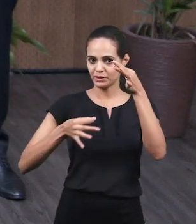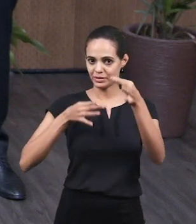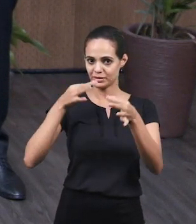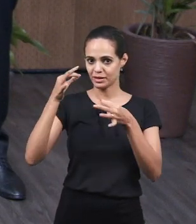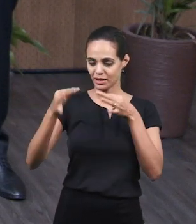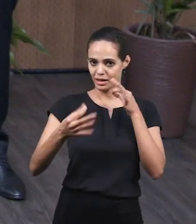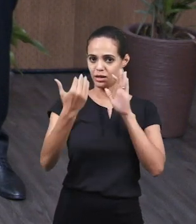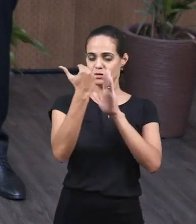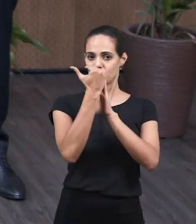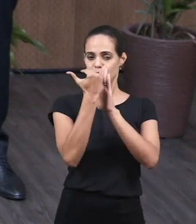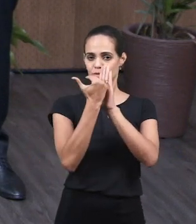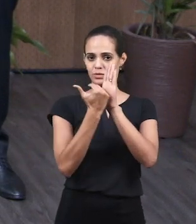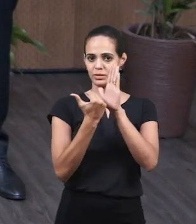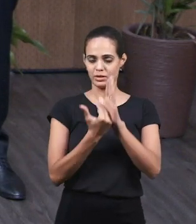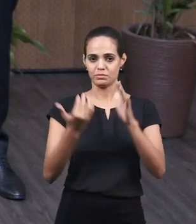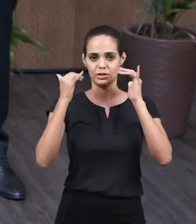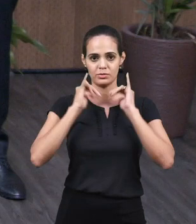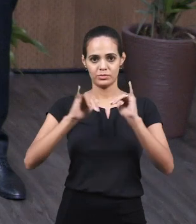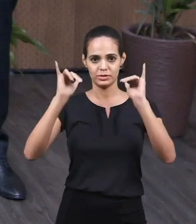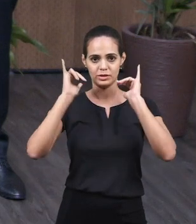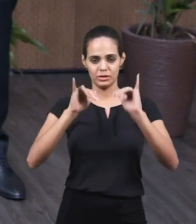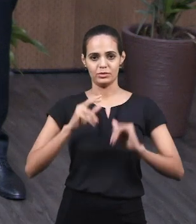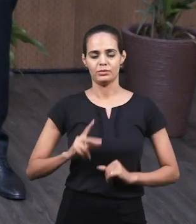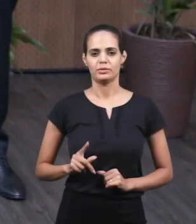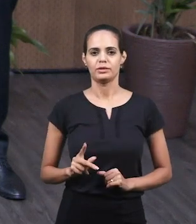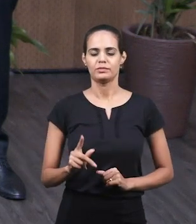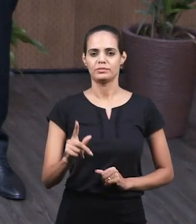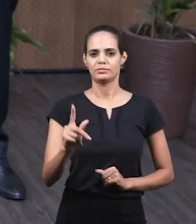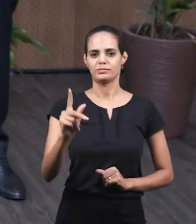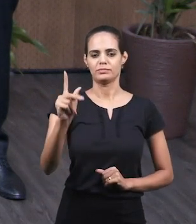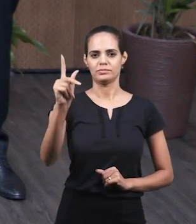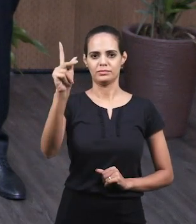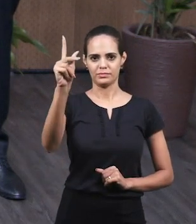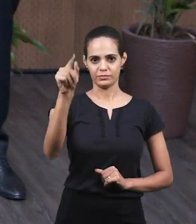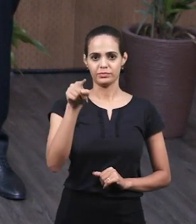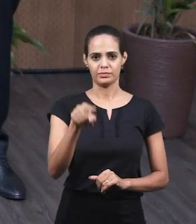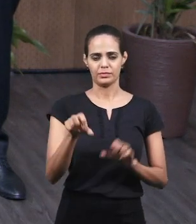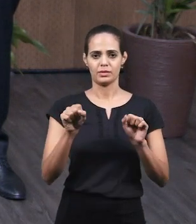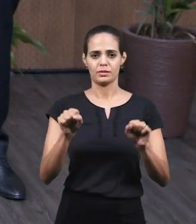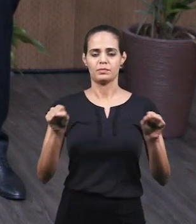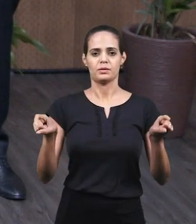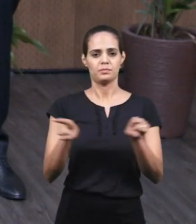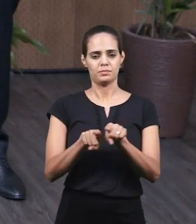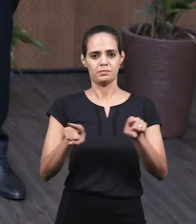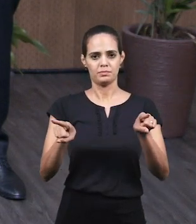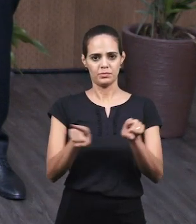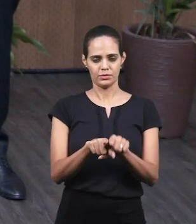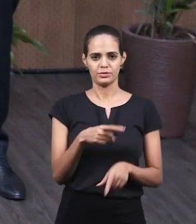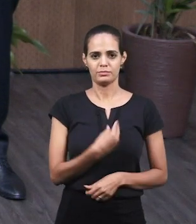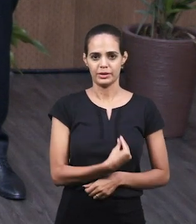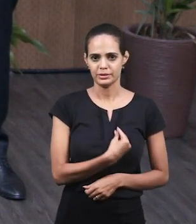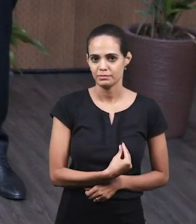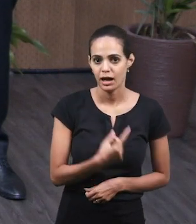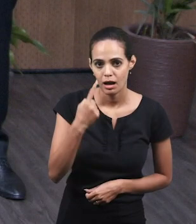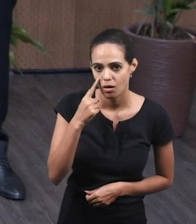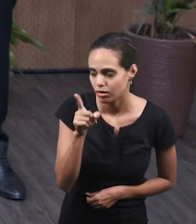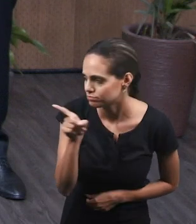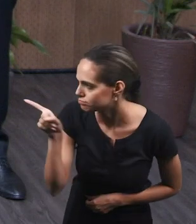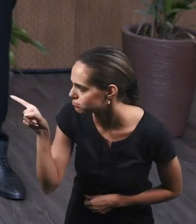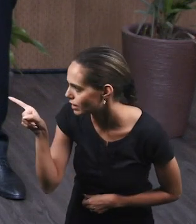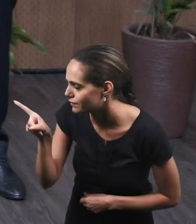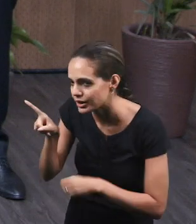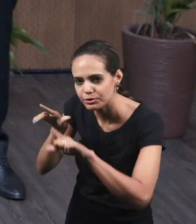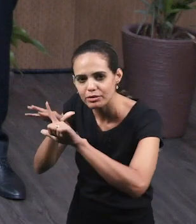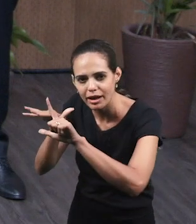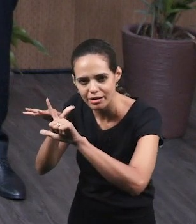en annonçant l'Évangile éternel. Et vous aussi, vous pouvez participer. Vous pouvez voir à